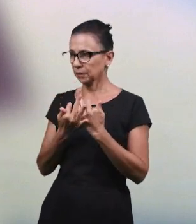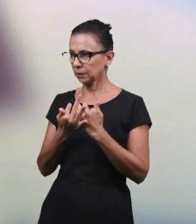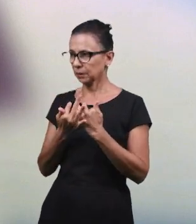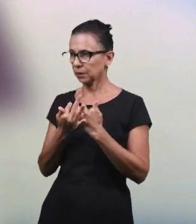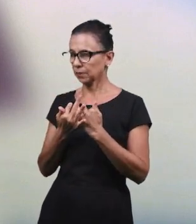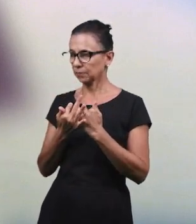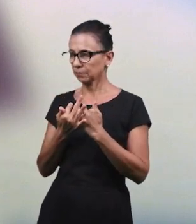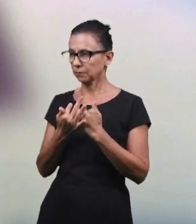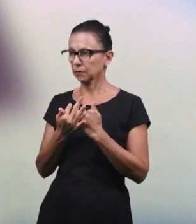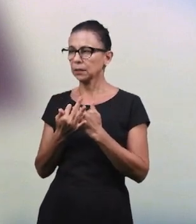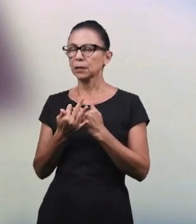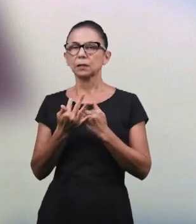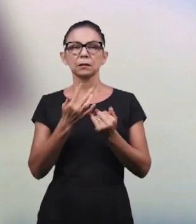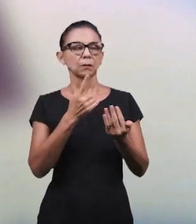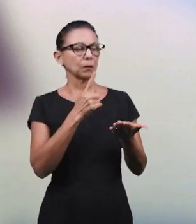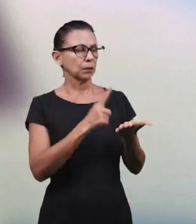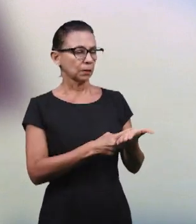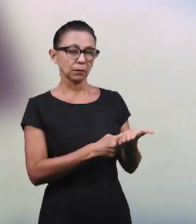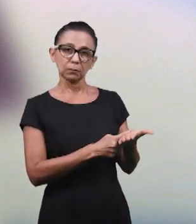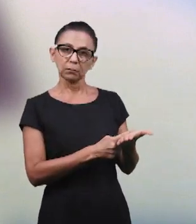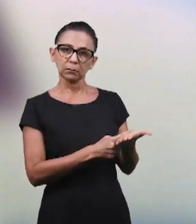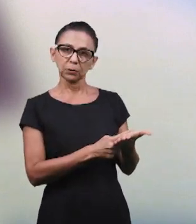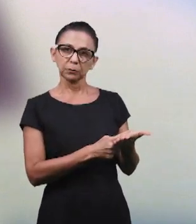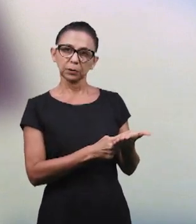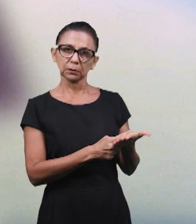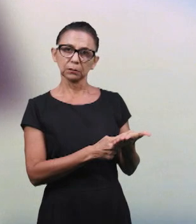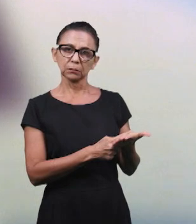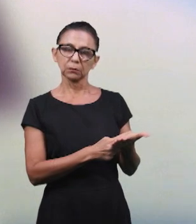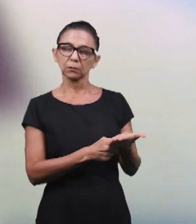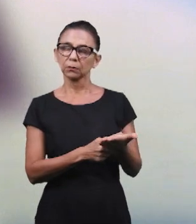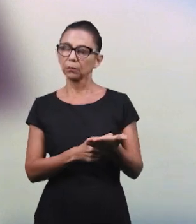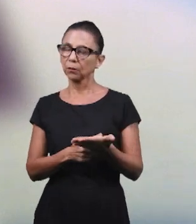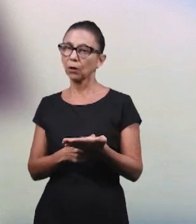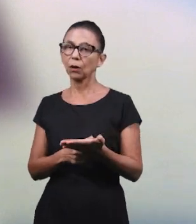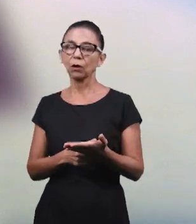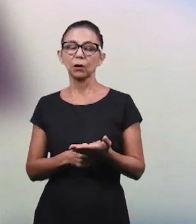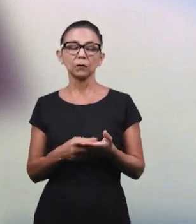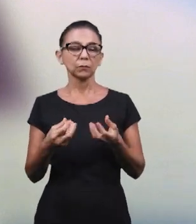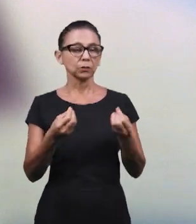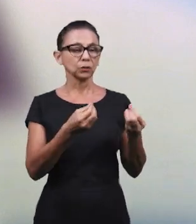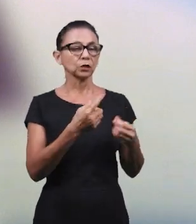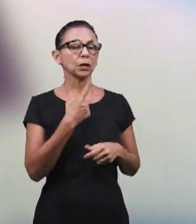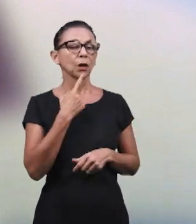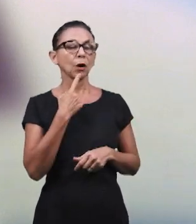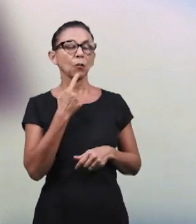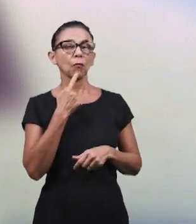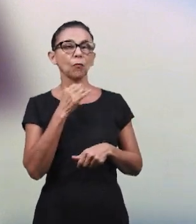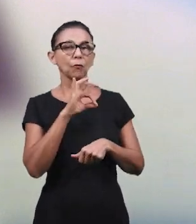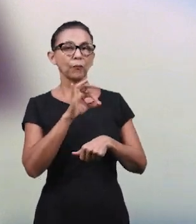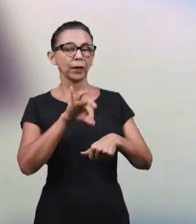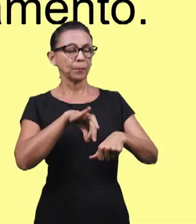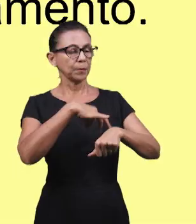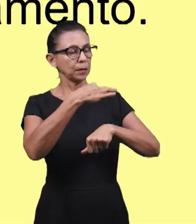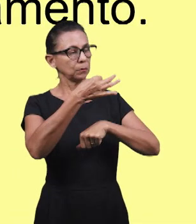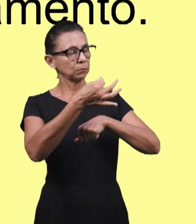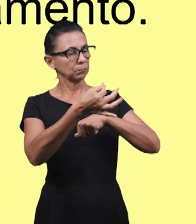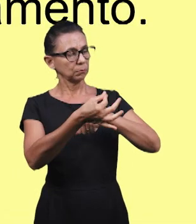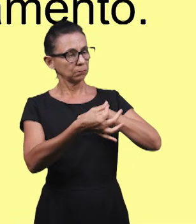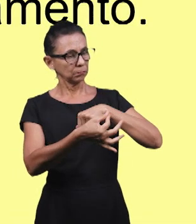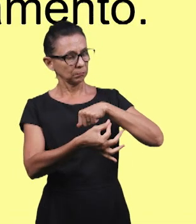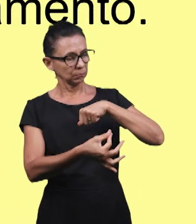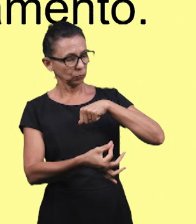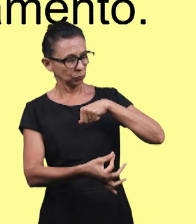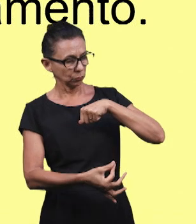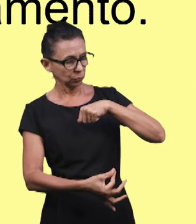sa famille. Les espions ont fait un accord, une alliance avec Rahab. Ils ont donné une